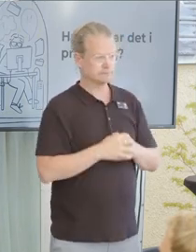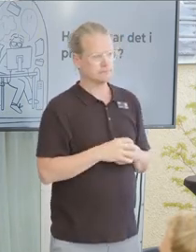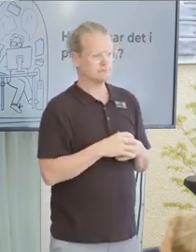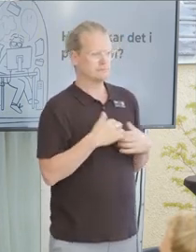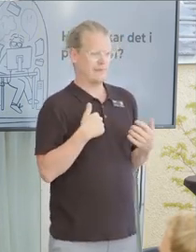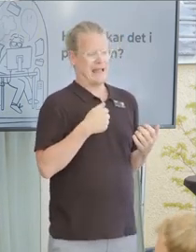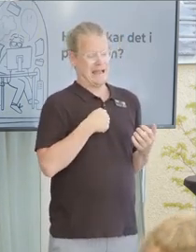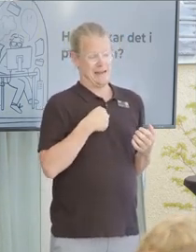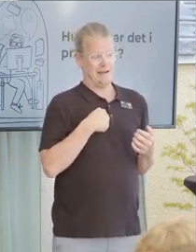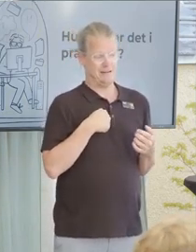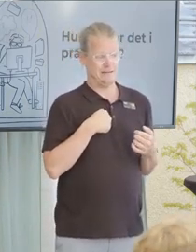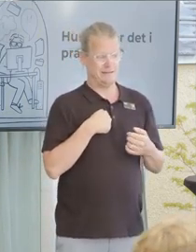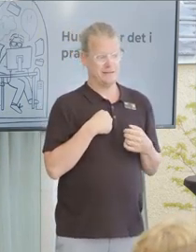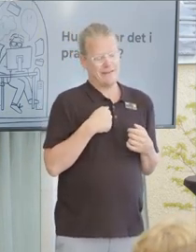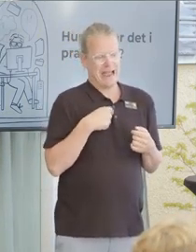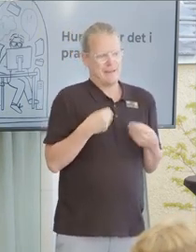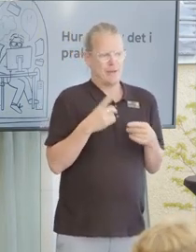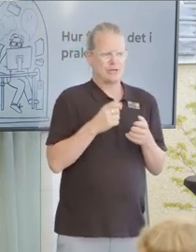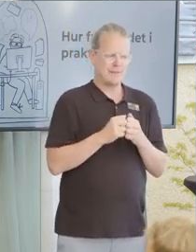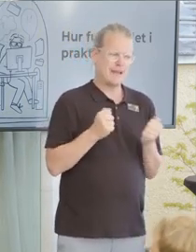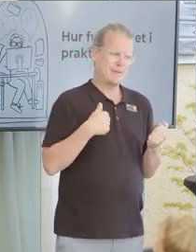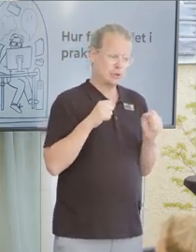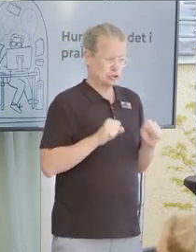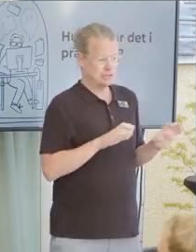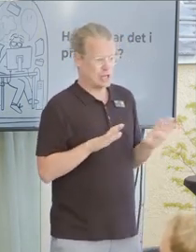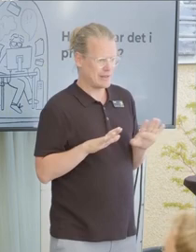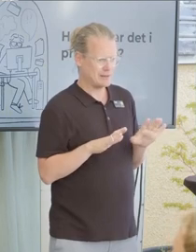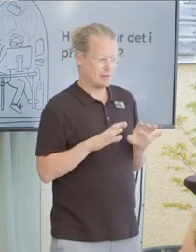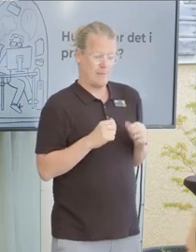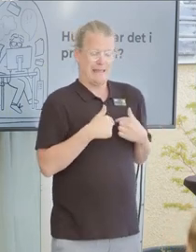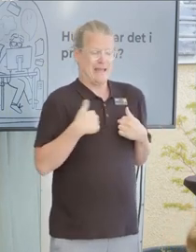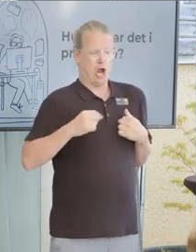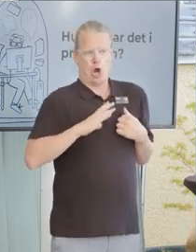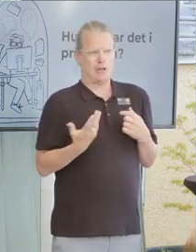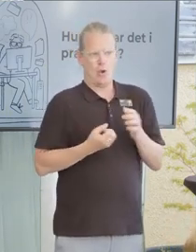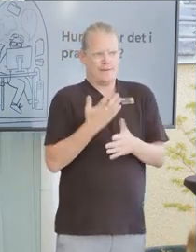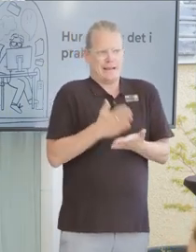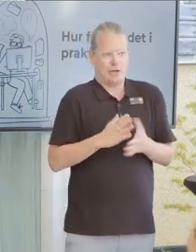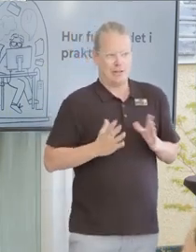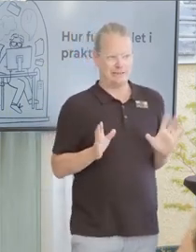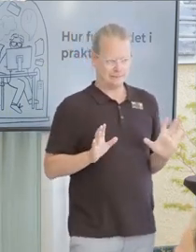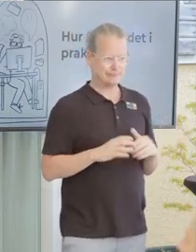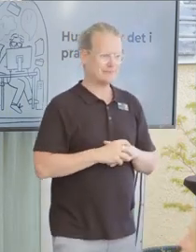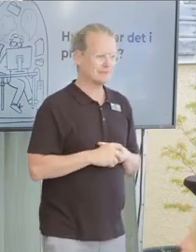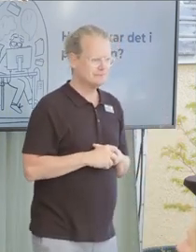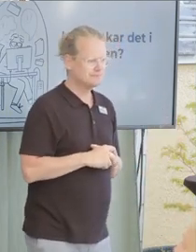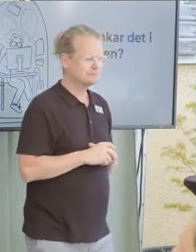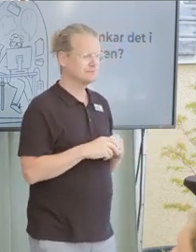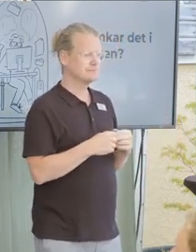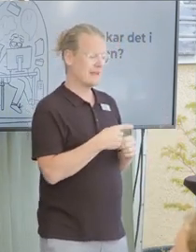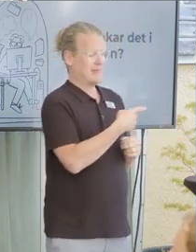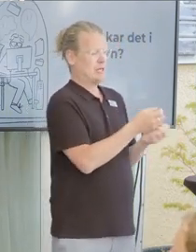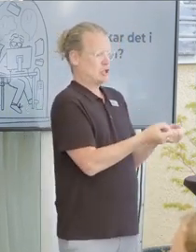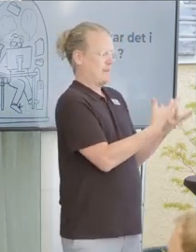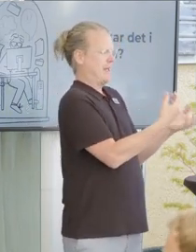men vi förvaltar det. Vi har inte upphovsrätten, utan upphovsrätten ligger ju hos de som har skapat materialet. Och